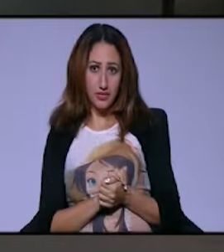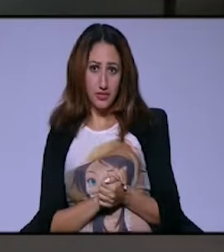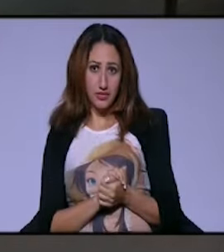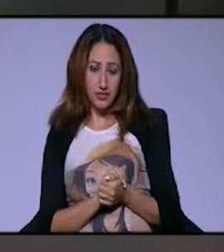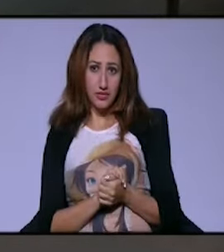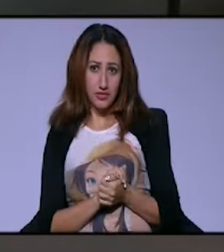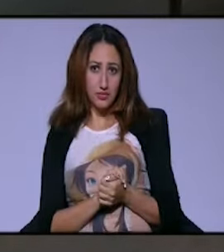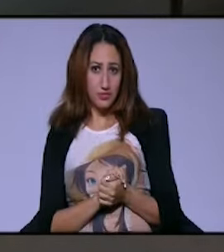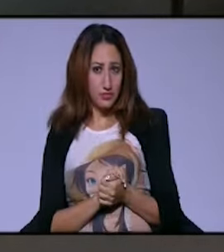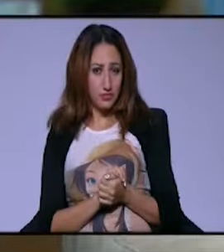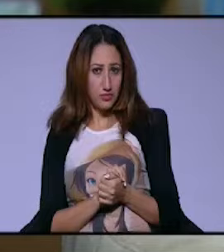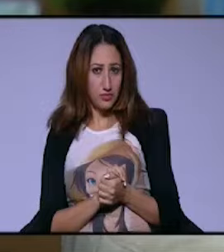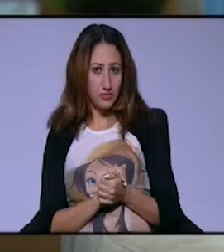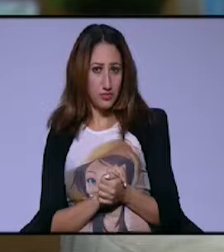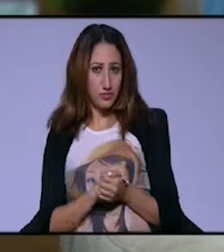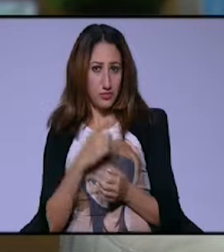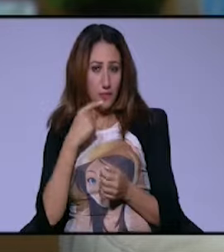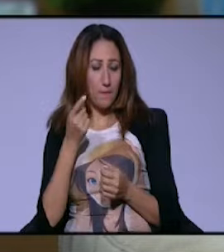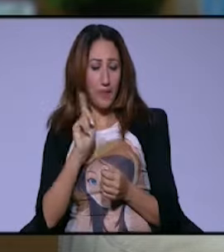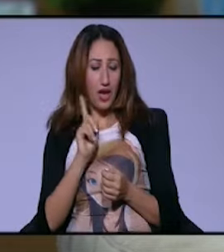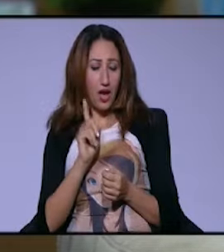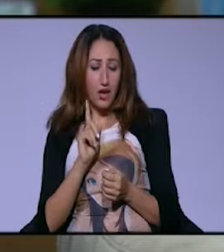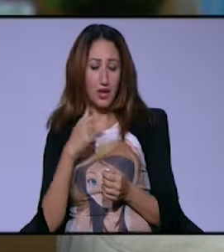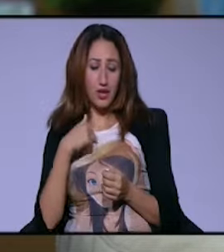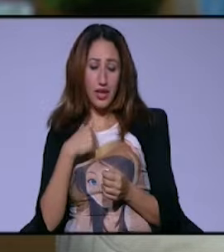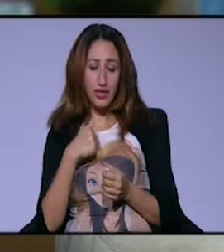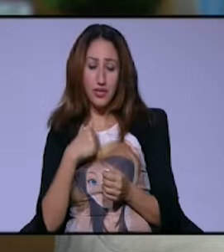نعيما غير أني يا